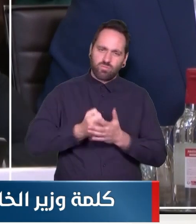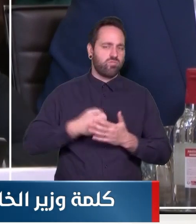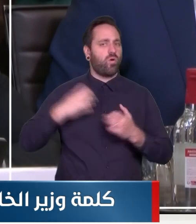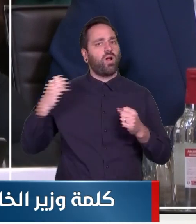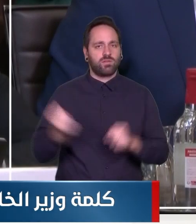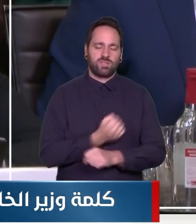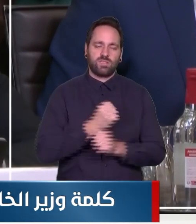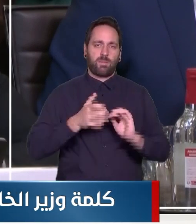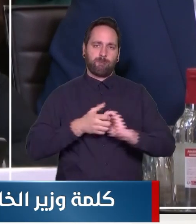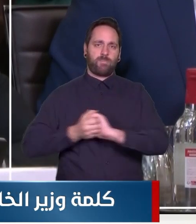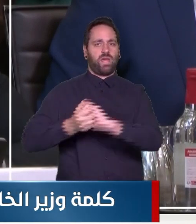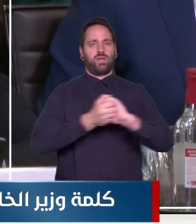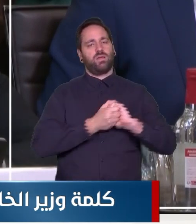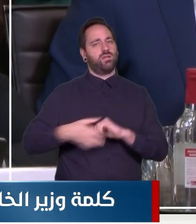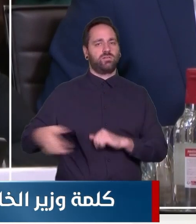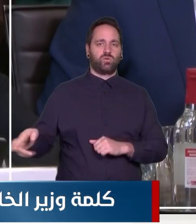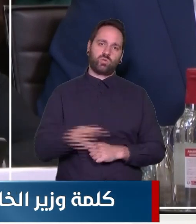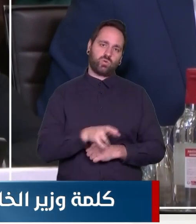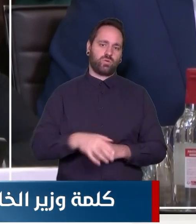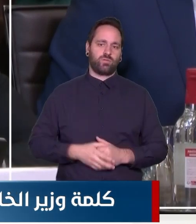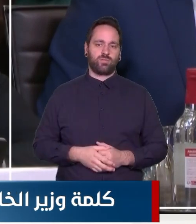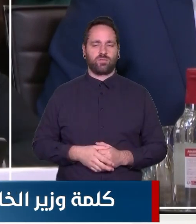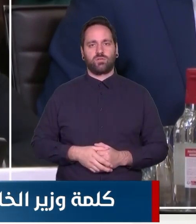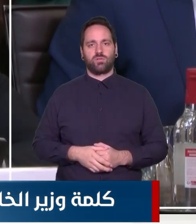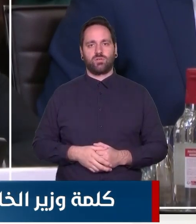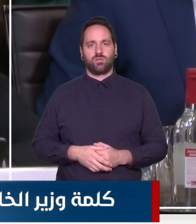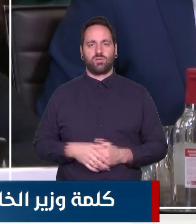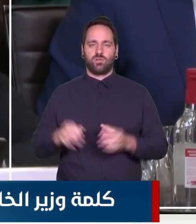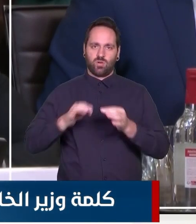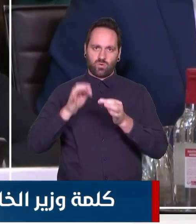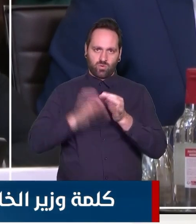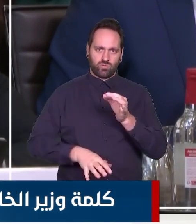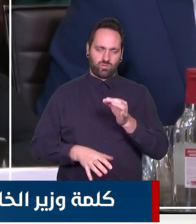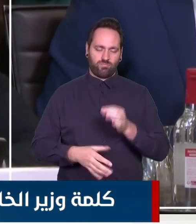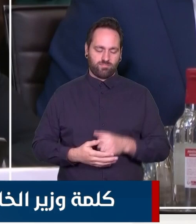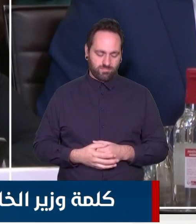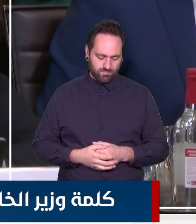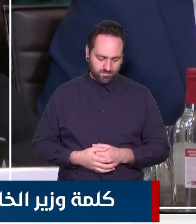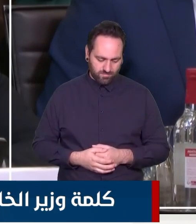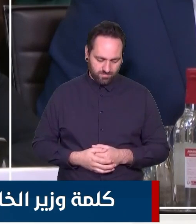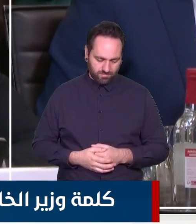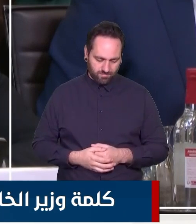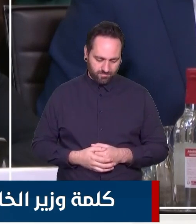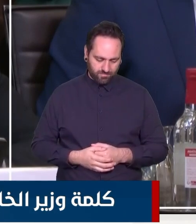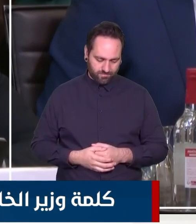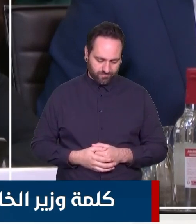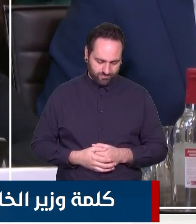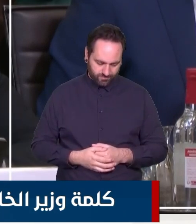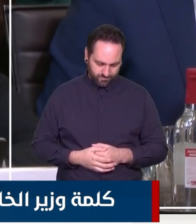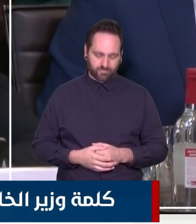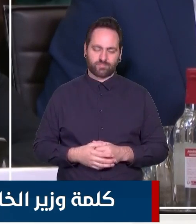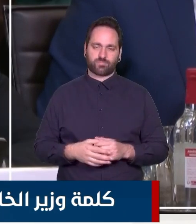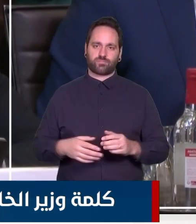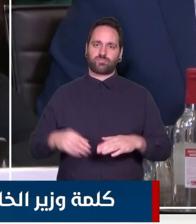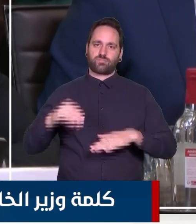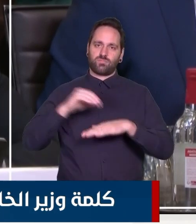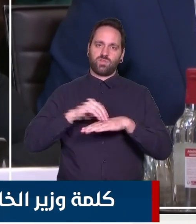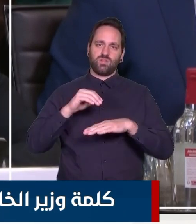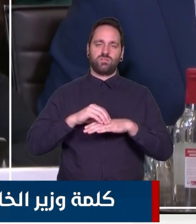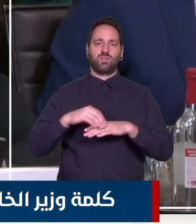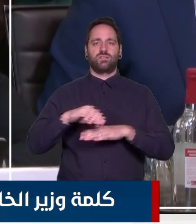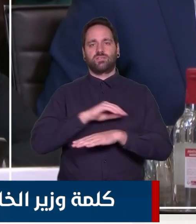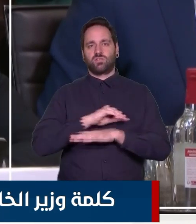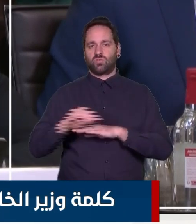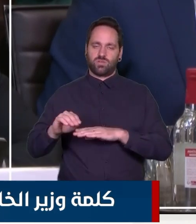قرارات المجلس الأمن الدولي ذات الصلة بإيقاف الحرب ومظاهرها وإدانة الاعتداءات كافة على